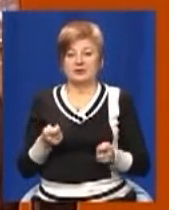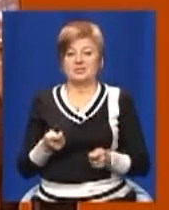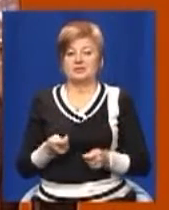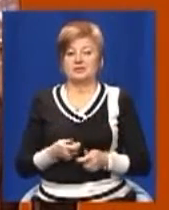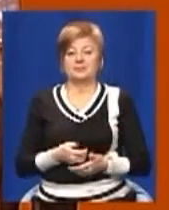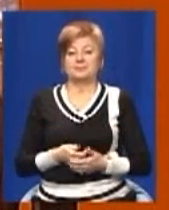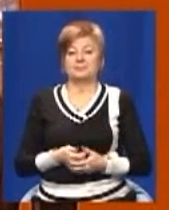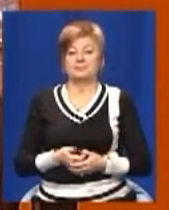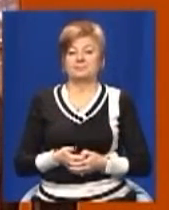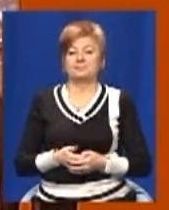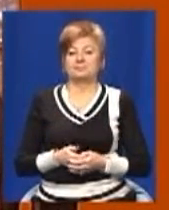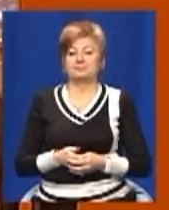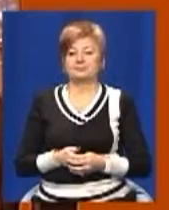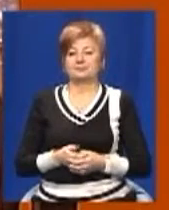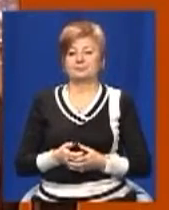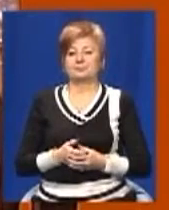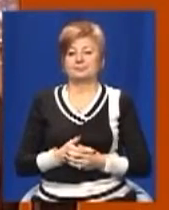набор.